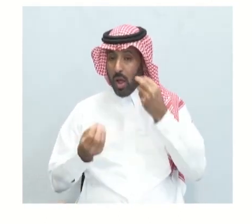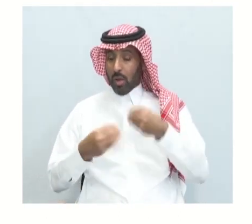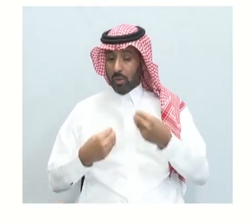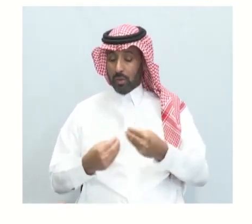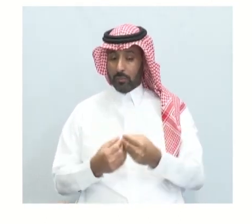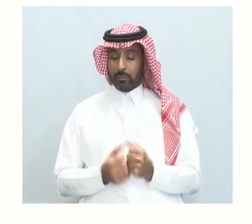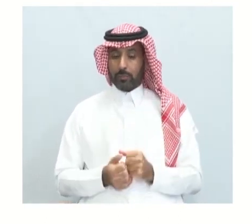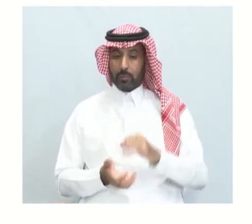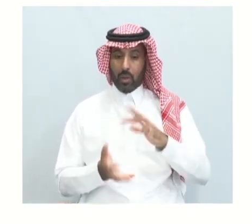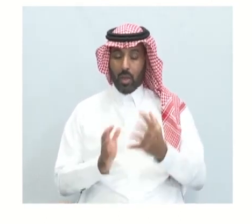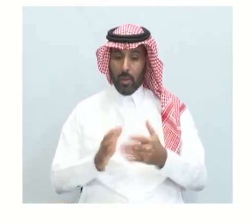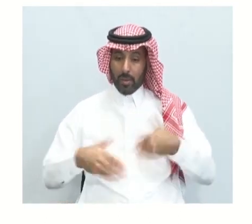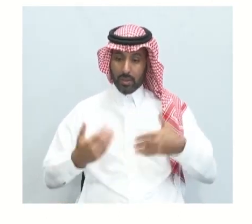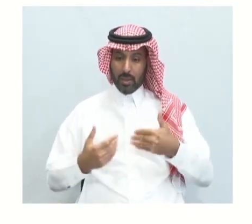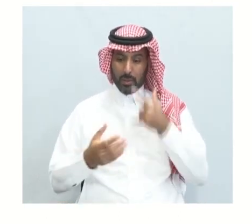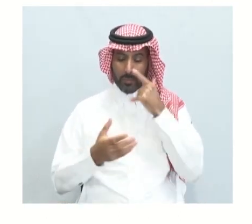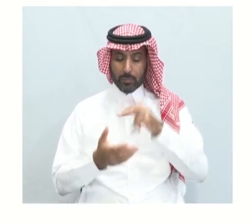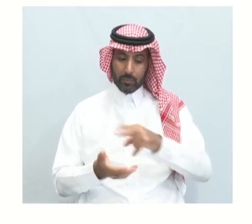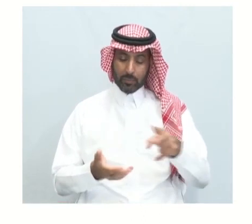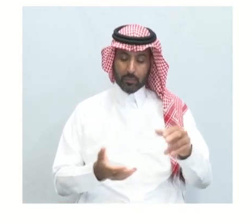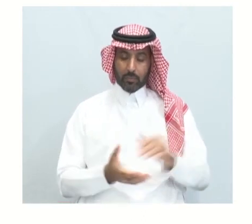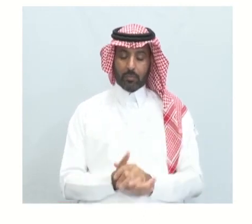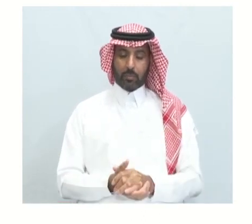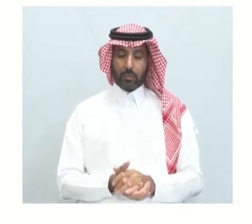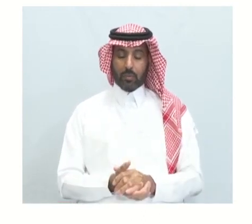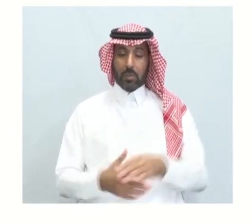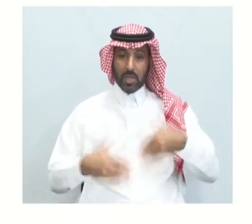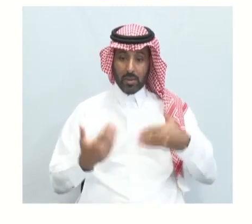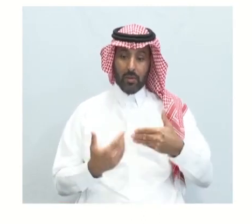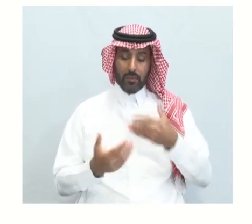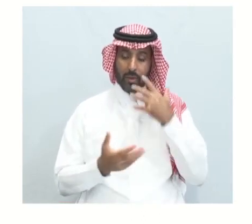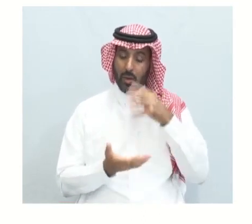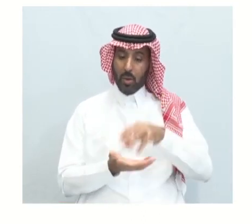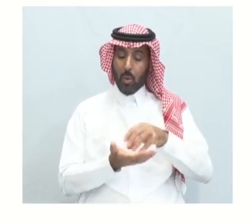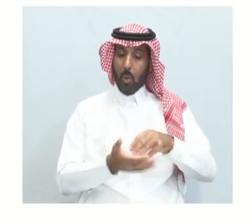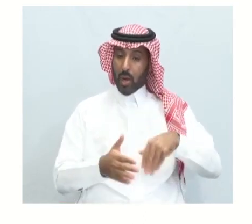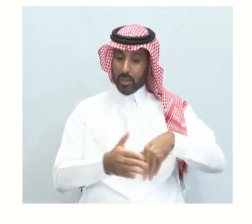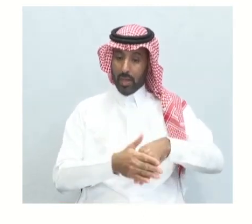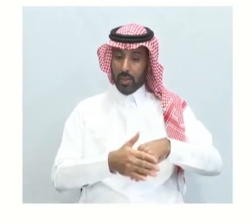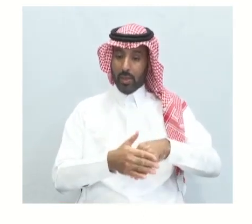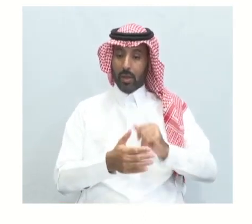ابتكارا واثاره وتنوعا في مجالات الترفيه والرياضه